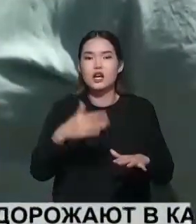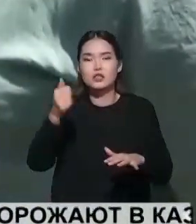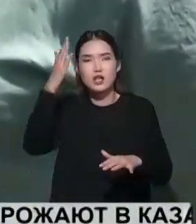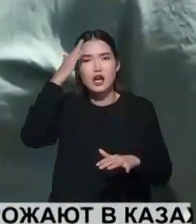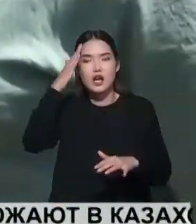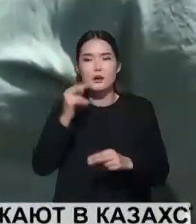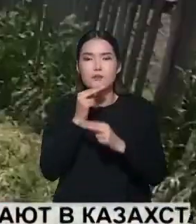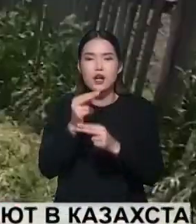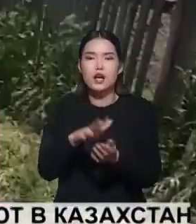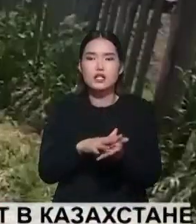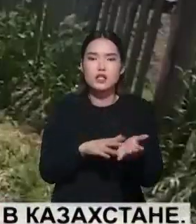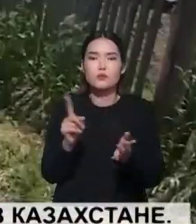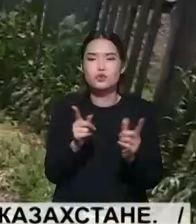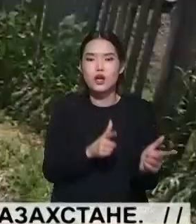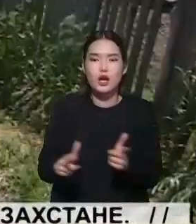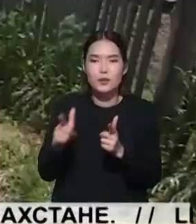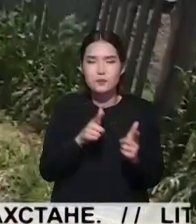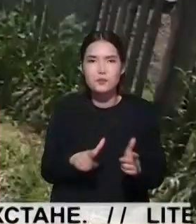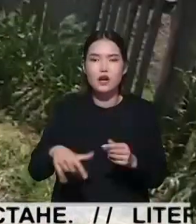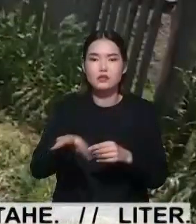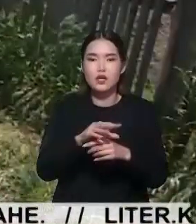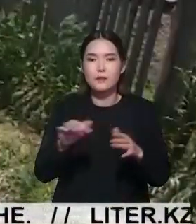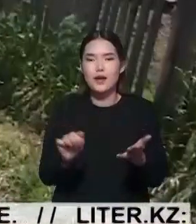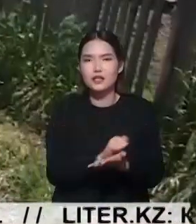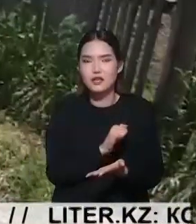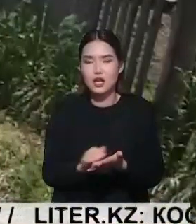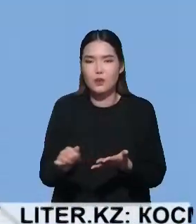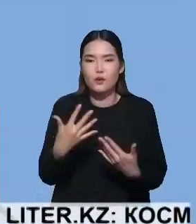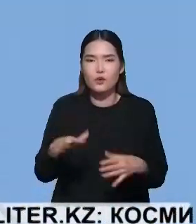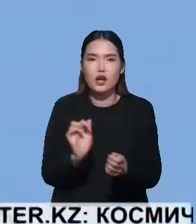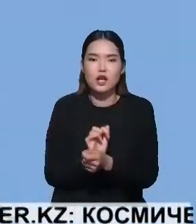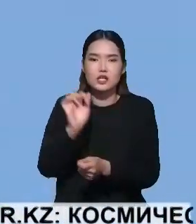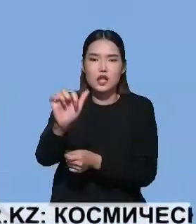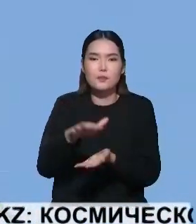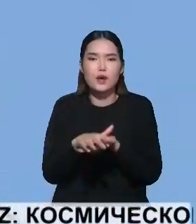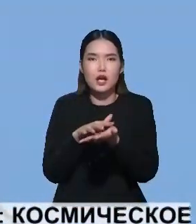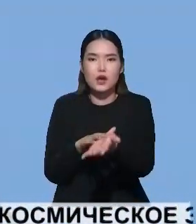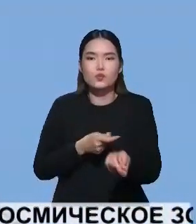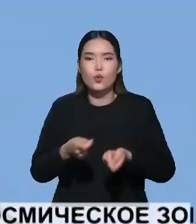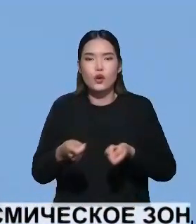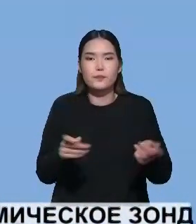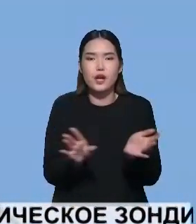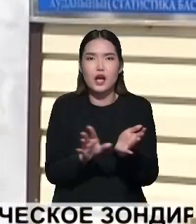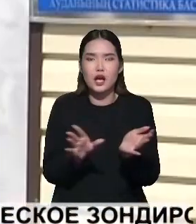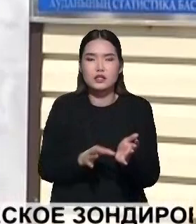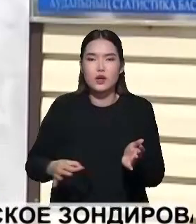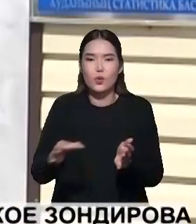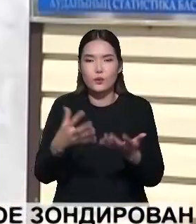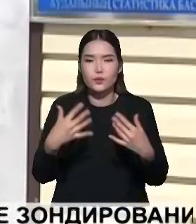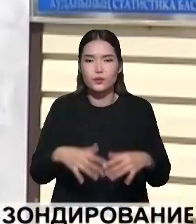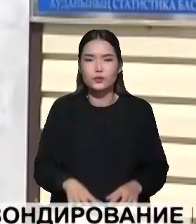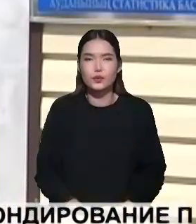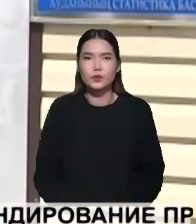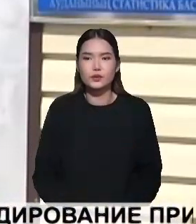Там заявили, что подготовили проектно-сметную документацию и отправили заявку в управление энергетики области.